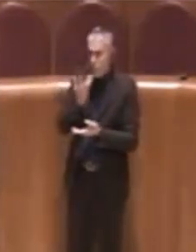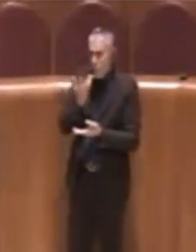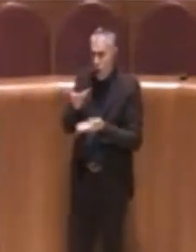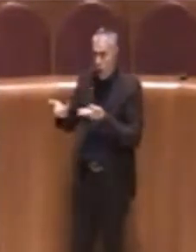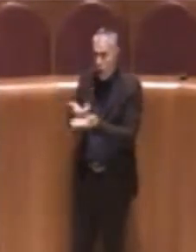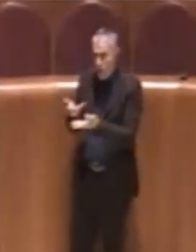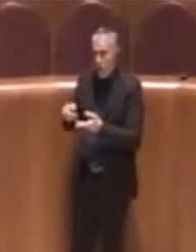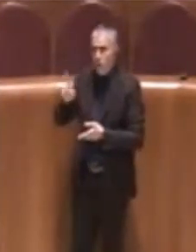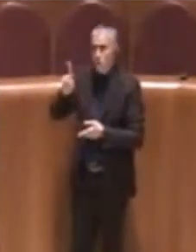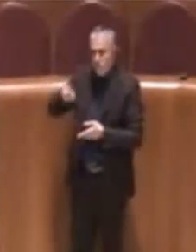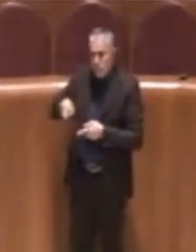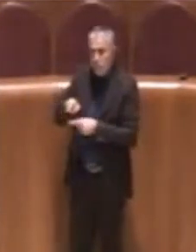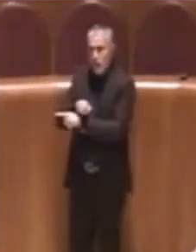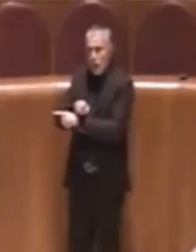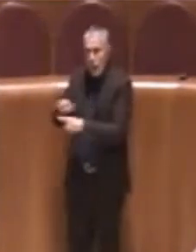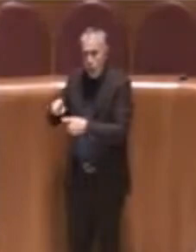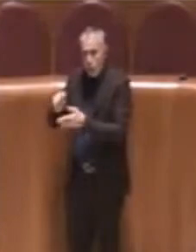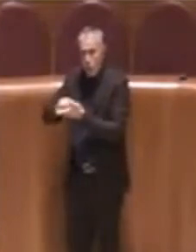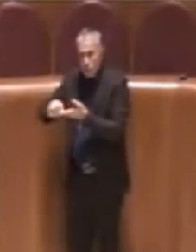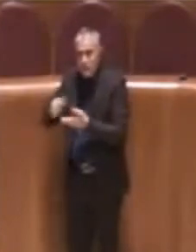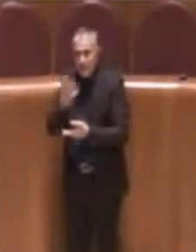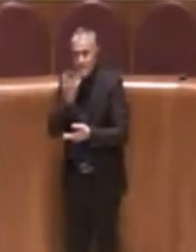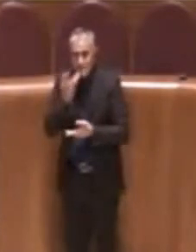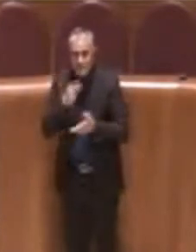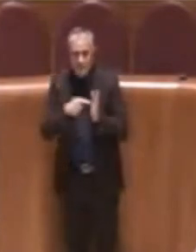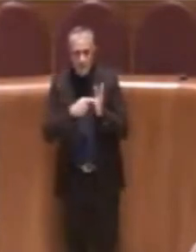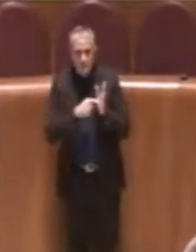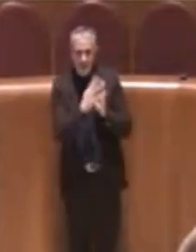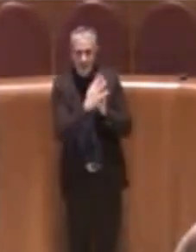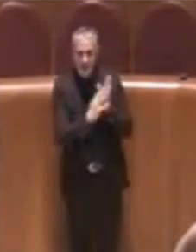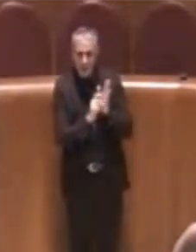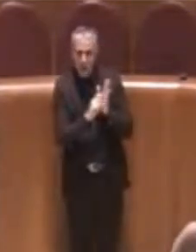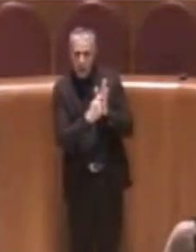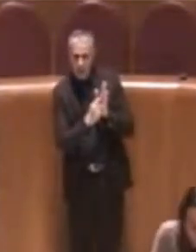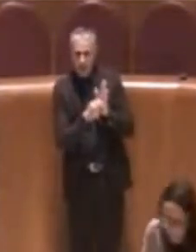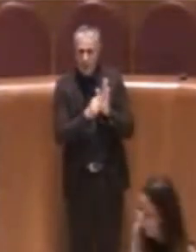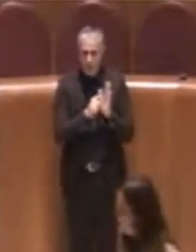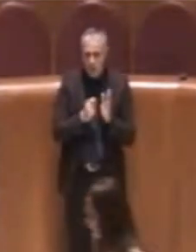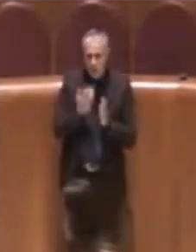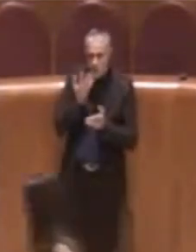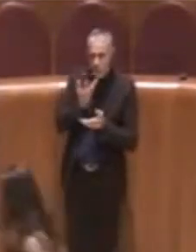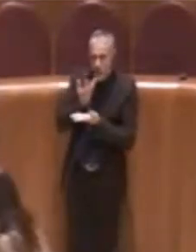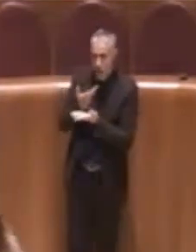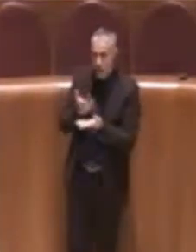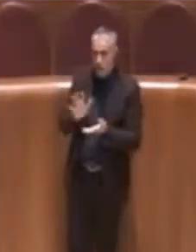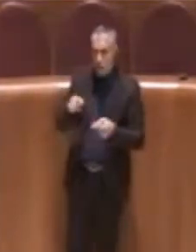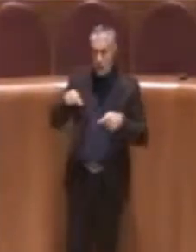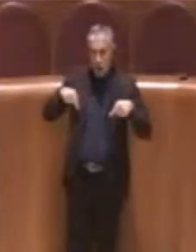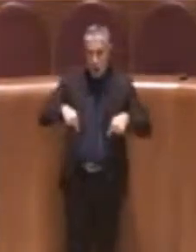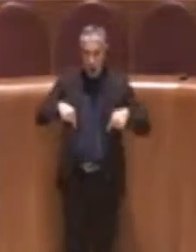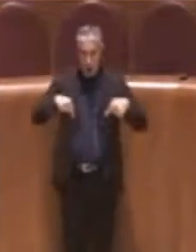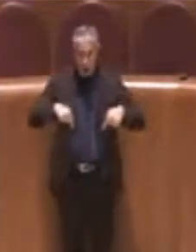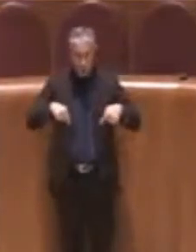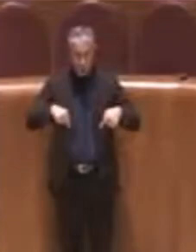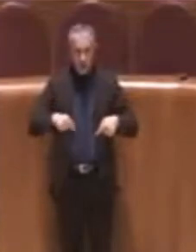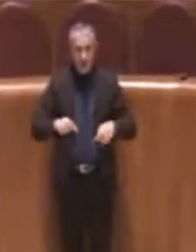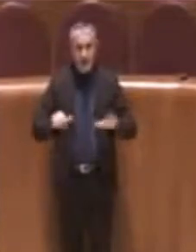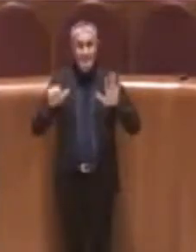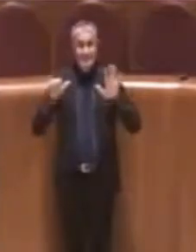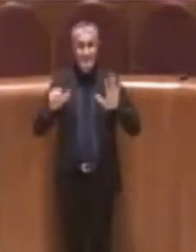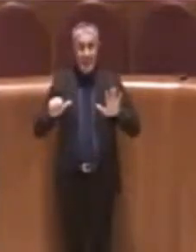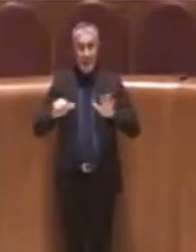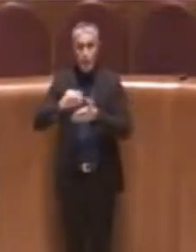anche loro stessi stavano ipotizzando delle modifiche alla delibera. Ma evidentemente oggi mettere insieme